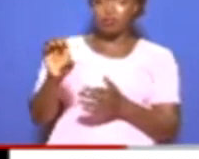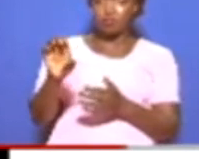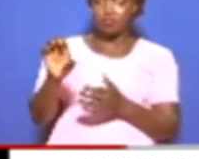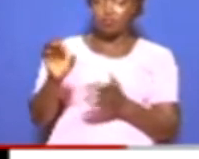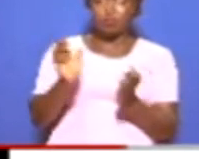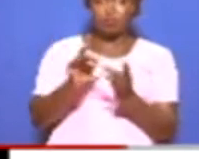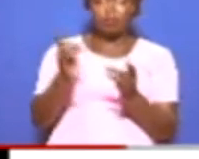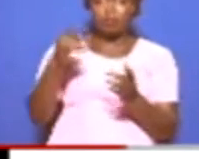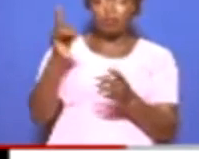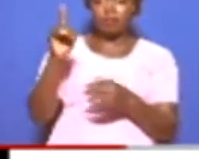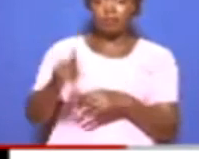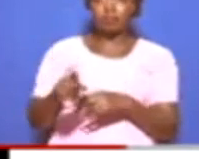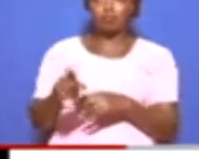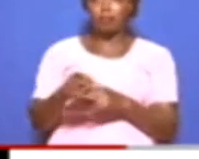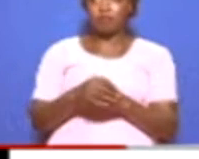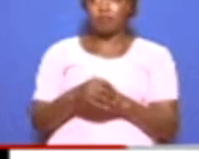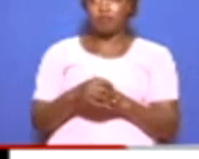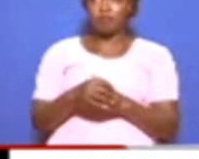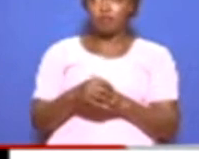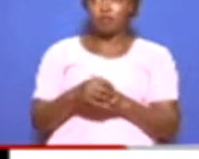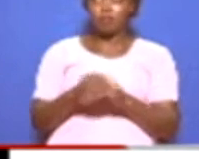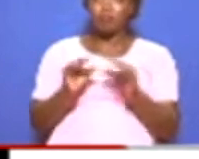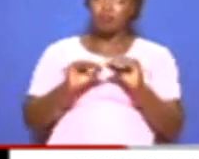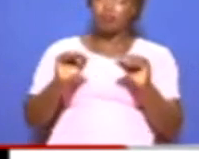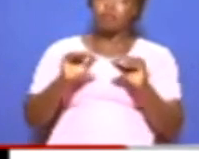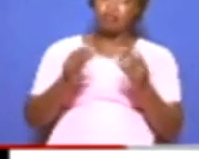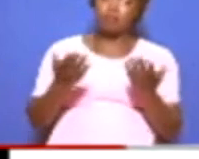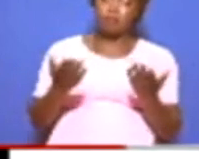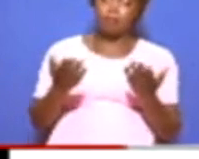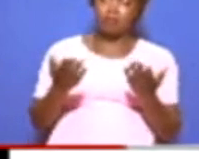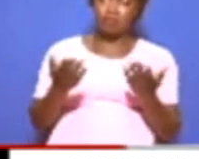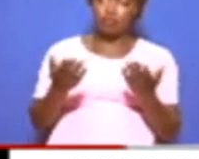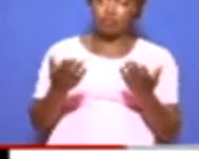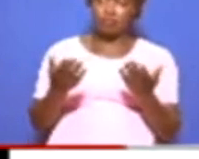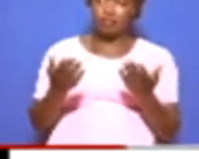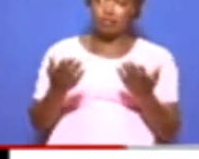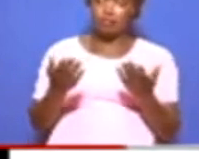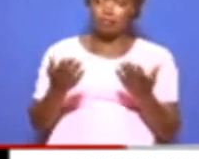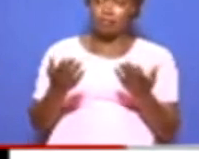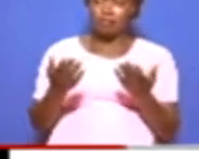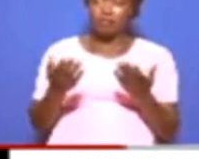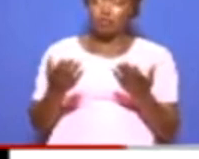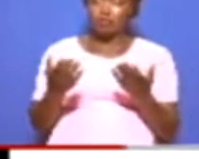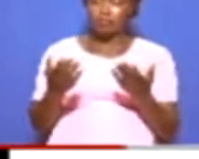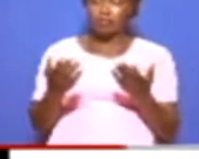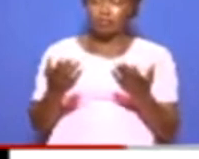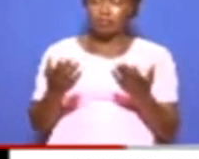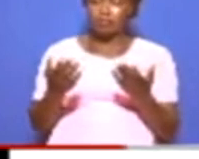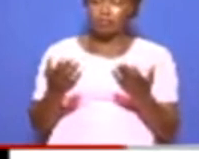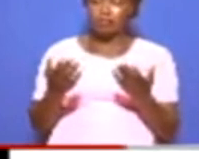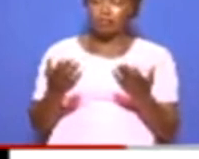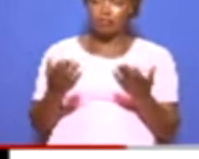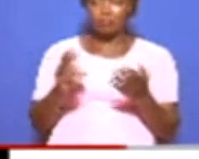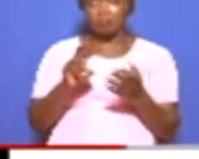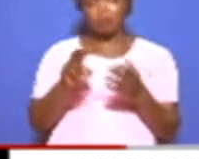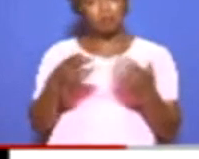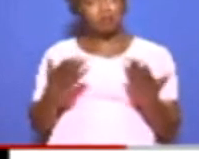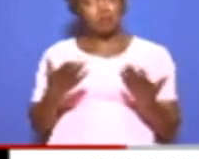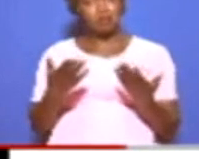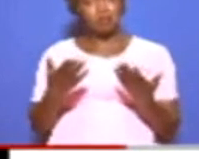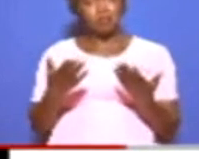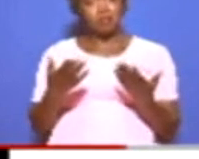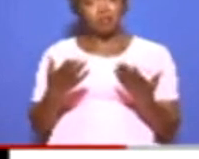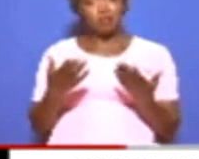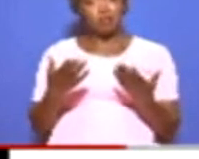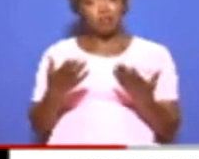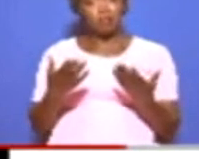hapa Kenya, tukafunzwa namna ya kuangalia mtambo wenyewe na ka vipi mwanzo, kabla hujaingia kwa